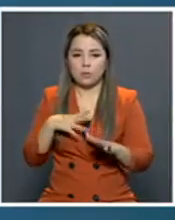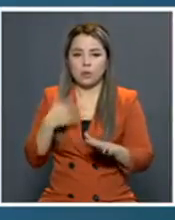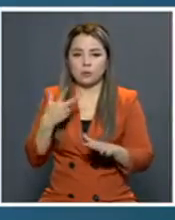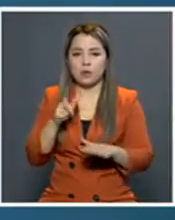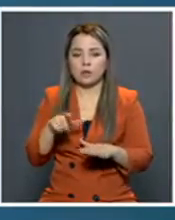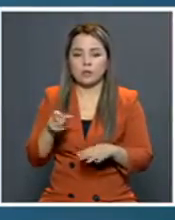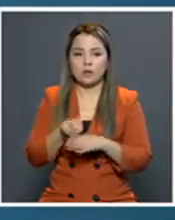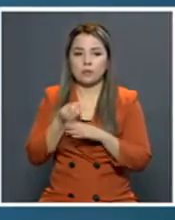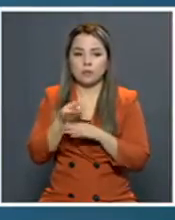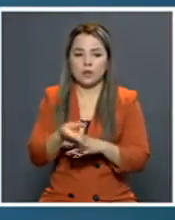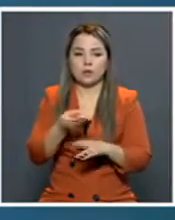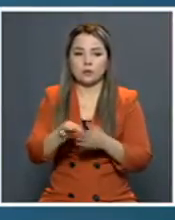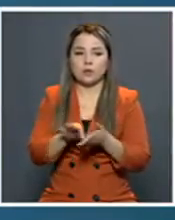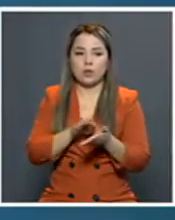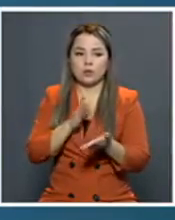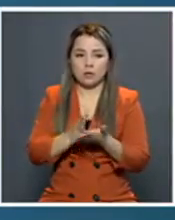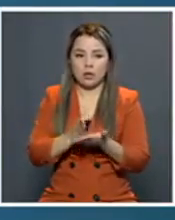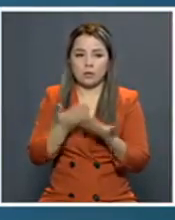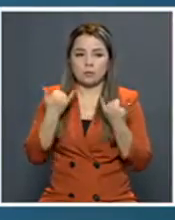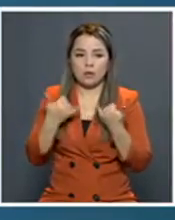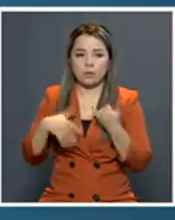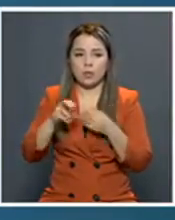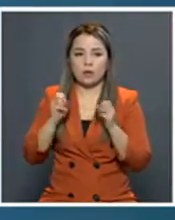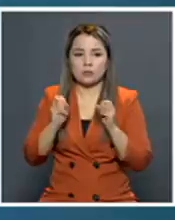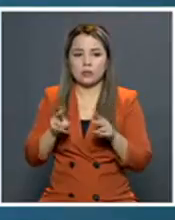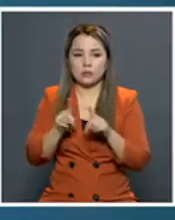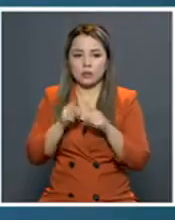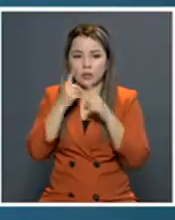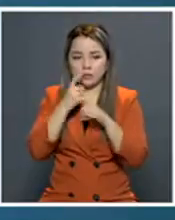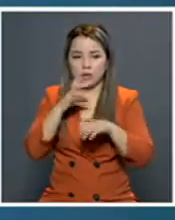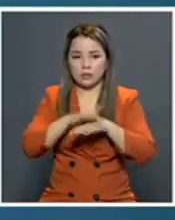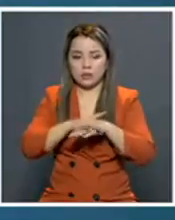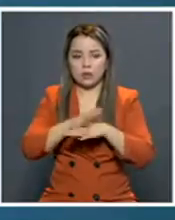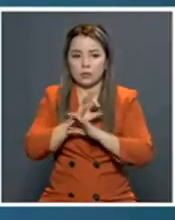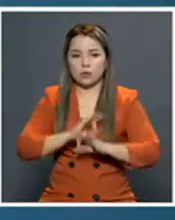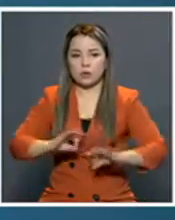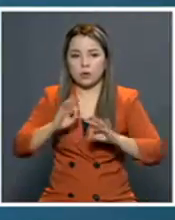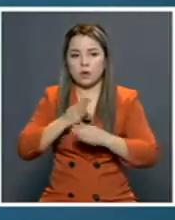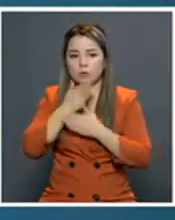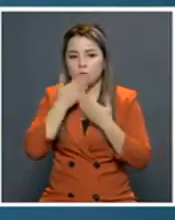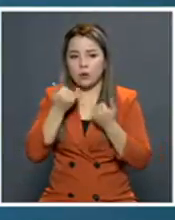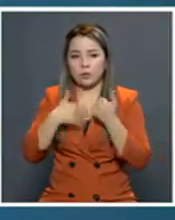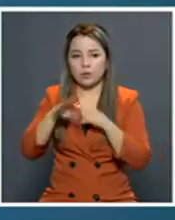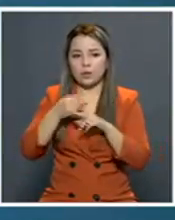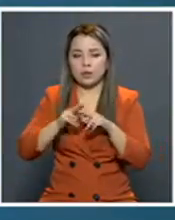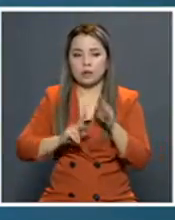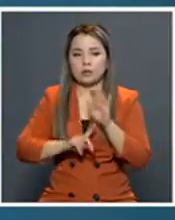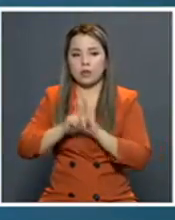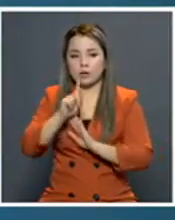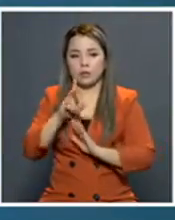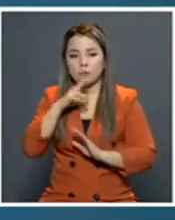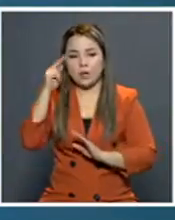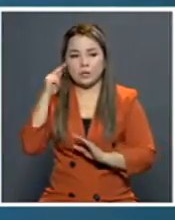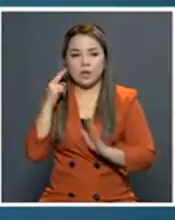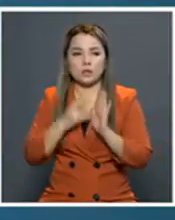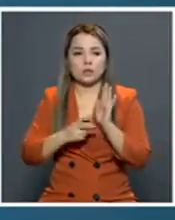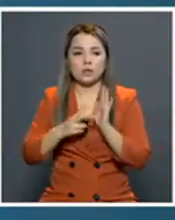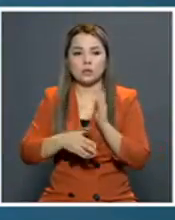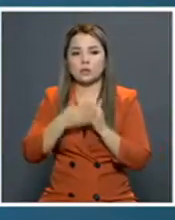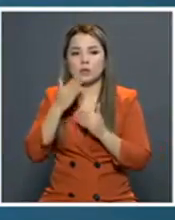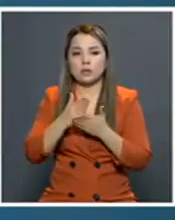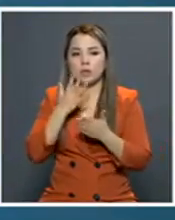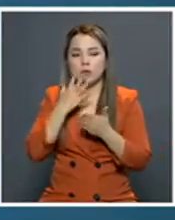оқшау жатқызылып бақылауда болған еді. Олардан қауіпті індет анықталған жоқ. Жыл басынан бері өңірге Қытайдан 700-ге жуық адам